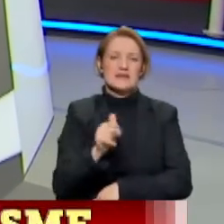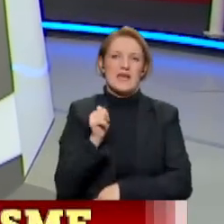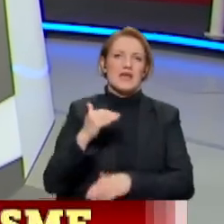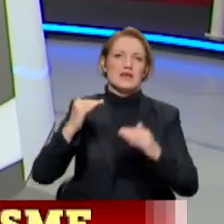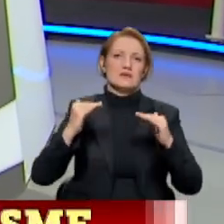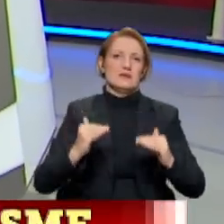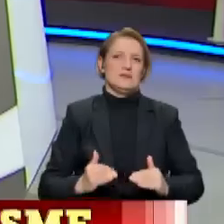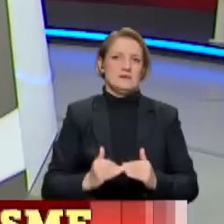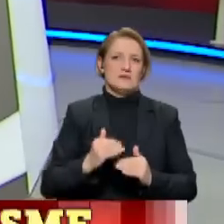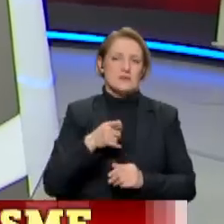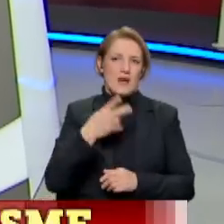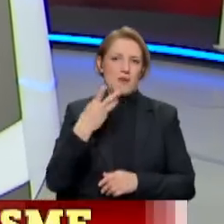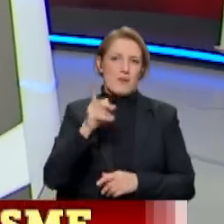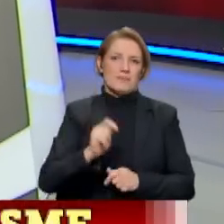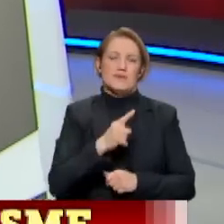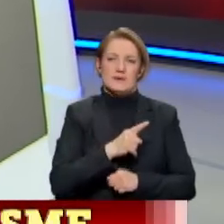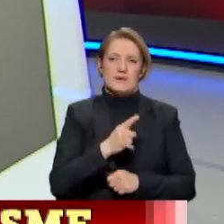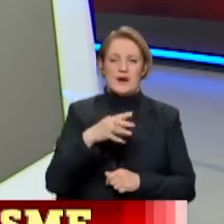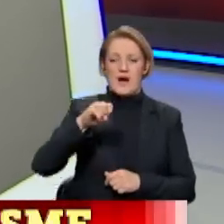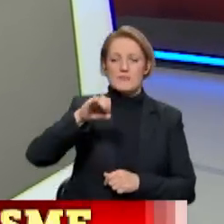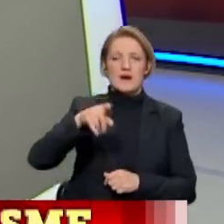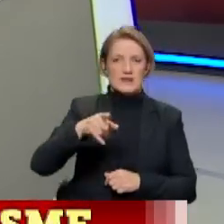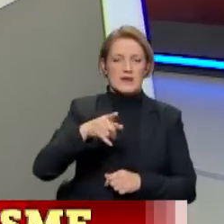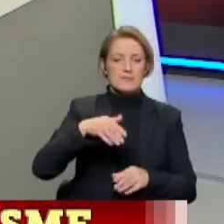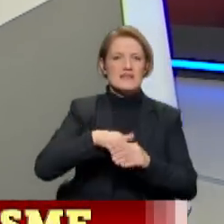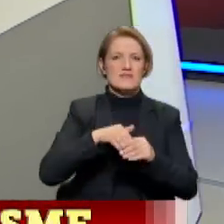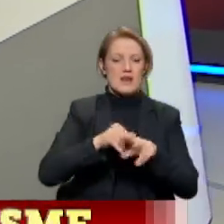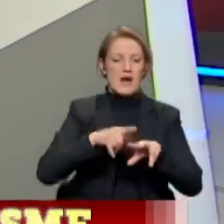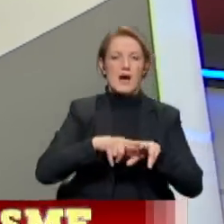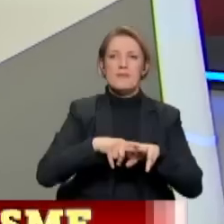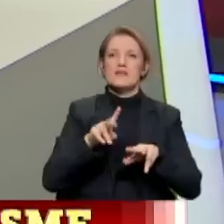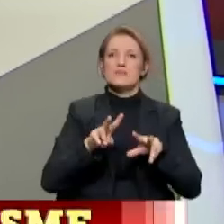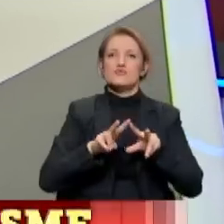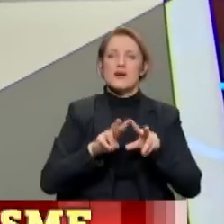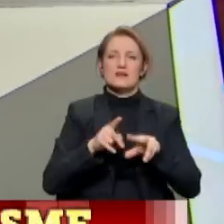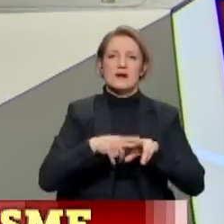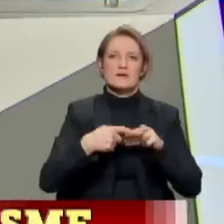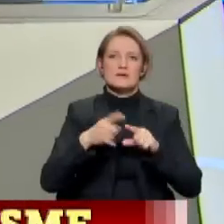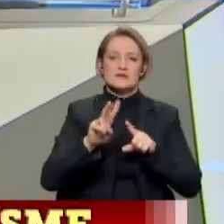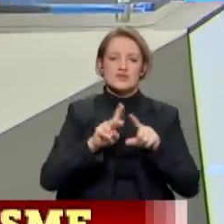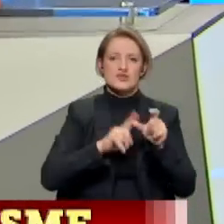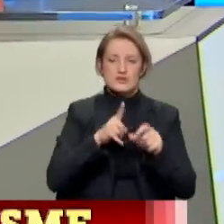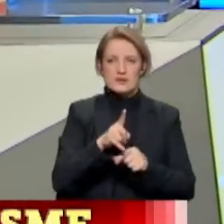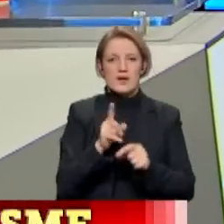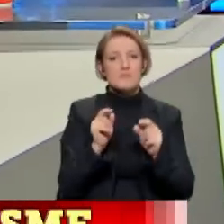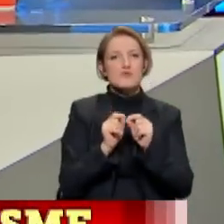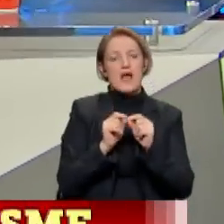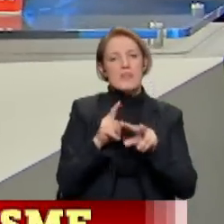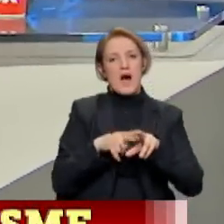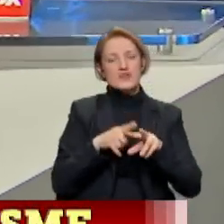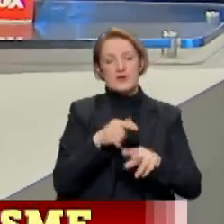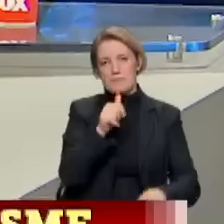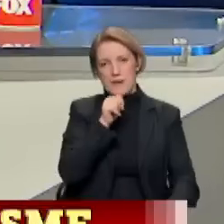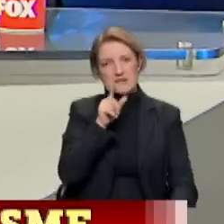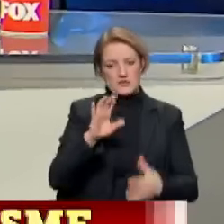götürdü. AK Parti milletvekili mevcutta Ahmet Mücahit Arınç, Bülent Arınç'ın babasının cümlelerini biliyoruz.